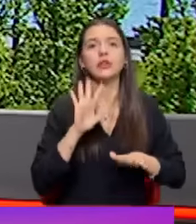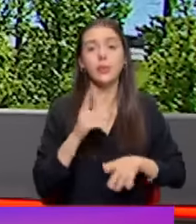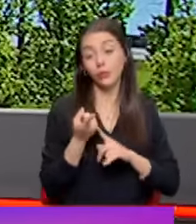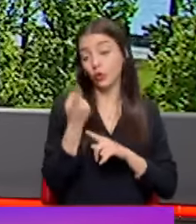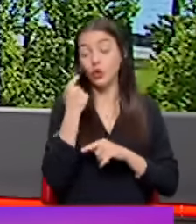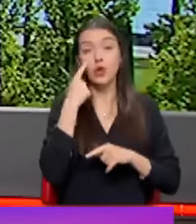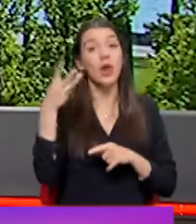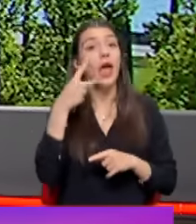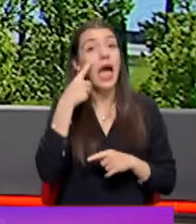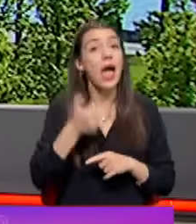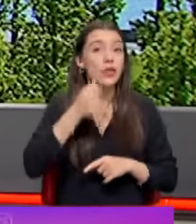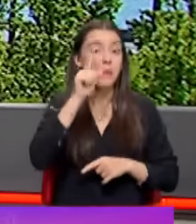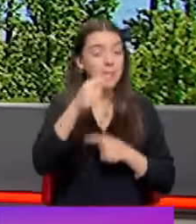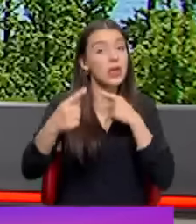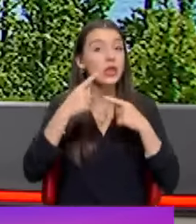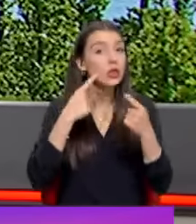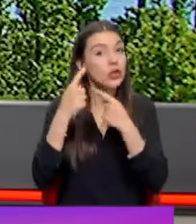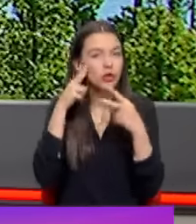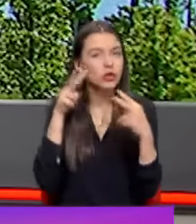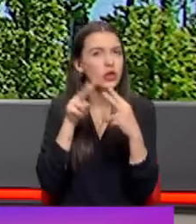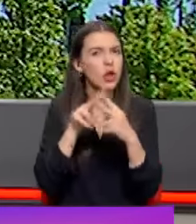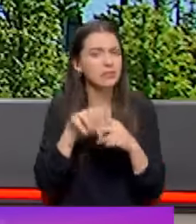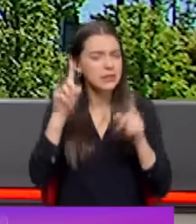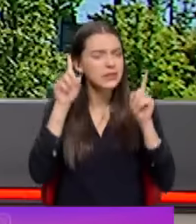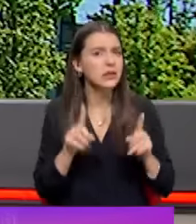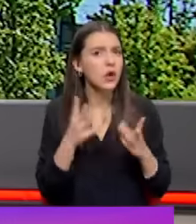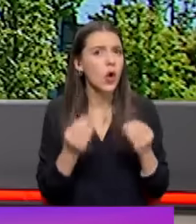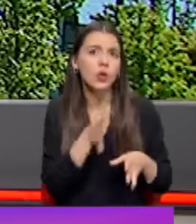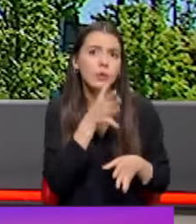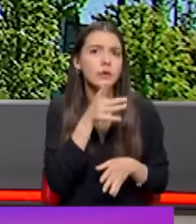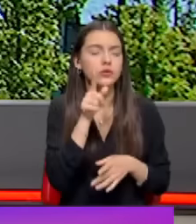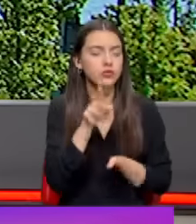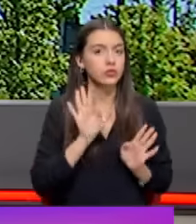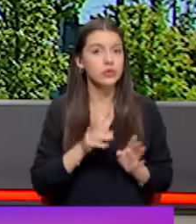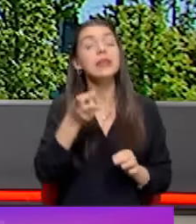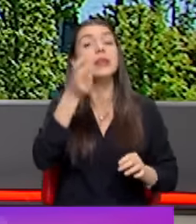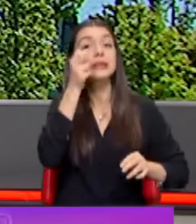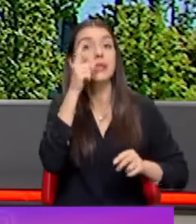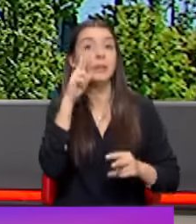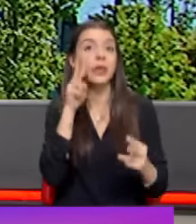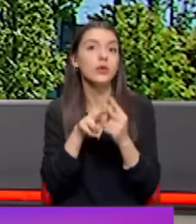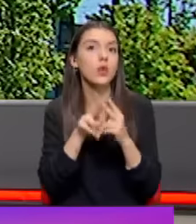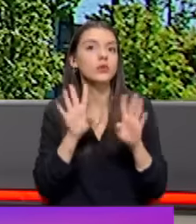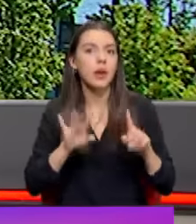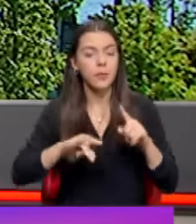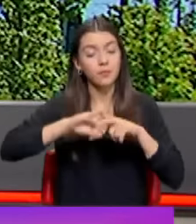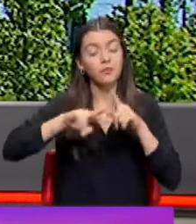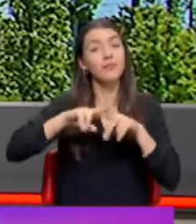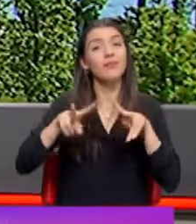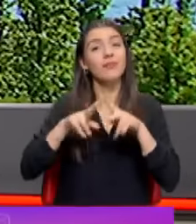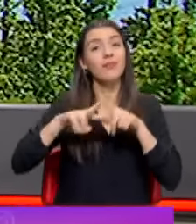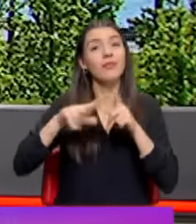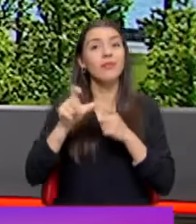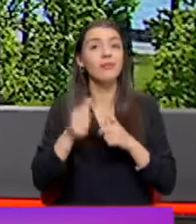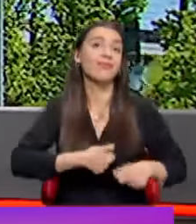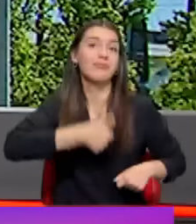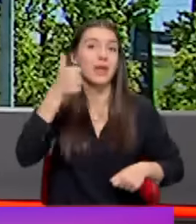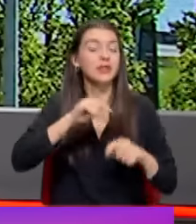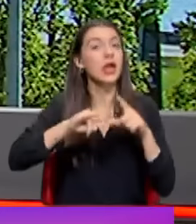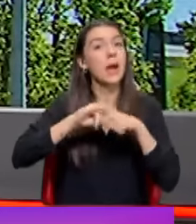Cumhurbaşkanı Erdoğan'ın bir görüşmesi gerçekleşti biliyorsunuz. 2 saatlik bir görüşme Hamas lideri Haniye